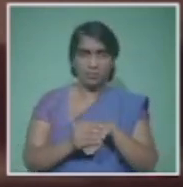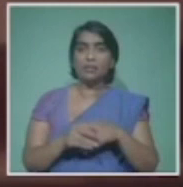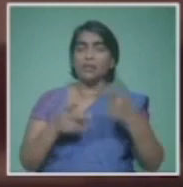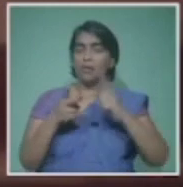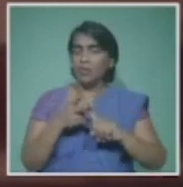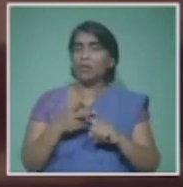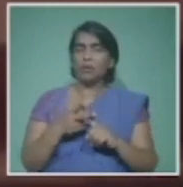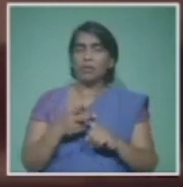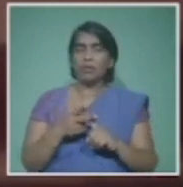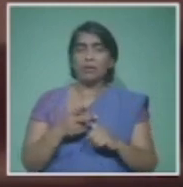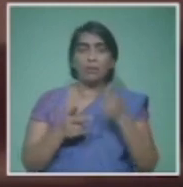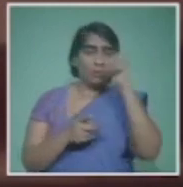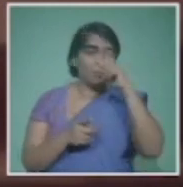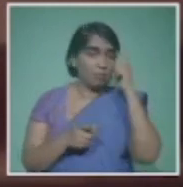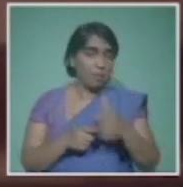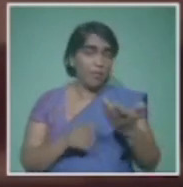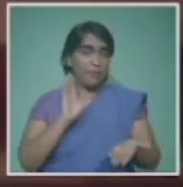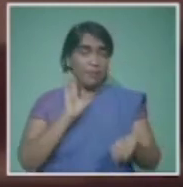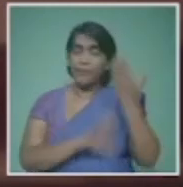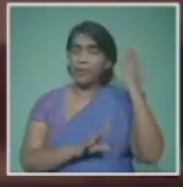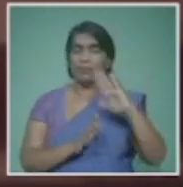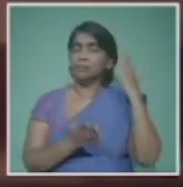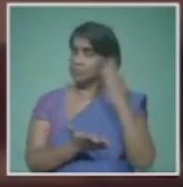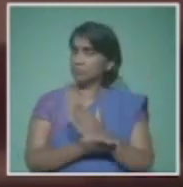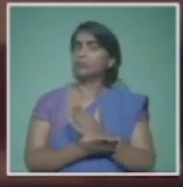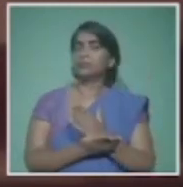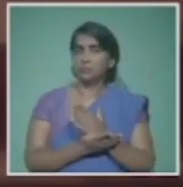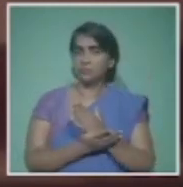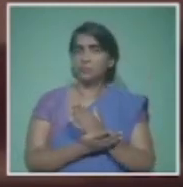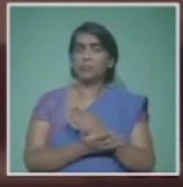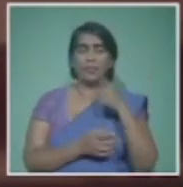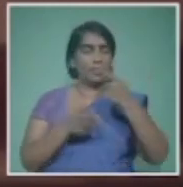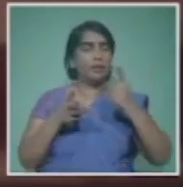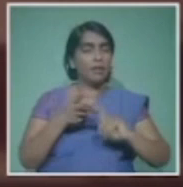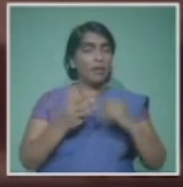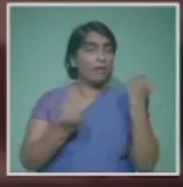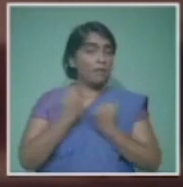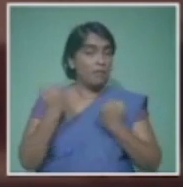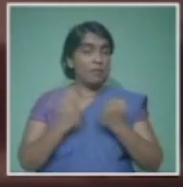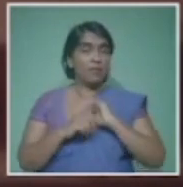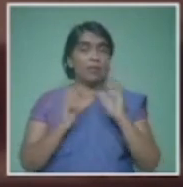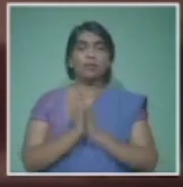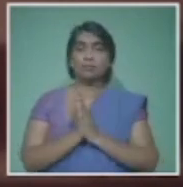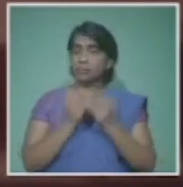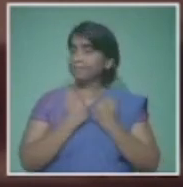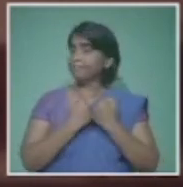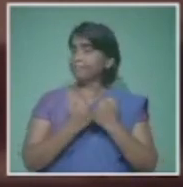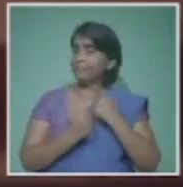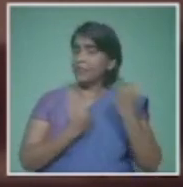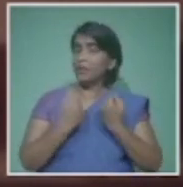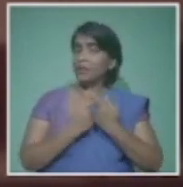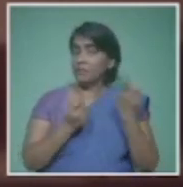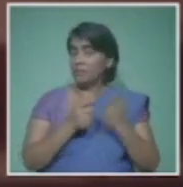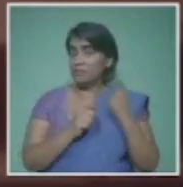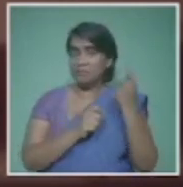ilanda daraga anda beri padi nadi kena tirna kiri me situ kerana veno tamunna sila ilanda yahana wahana adiye menuen